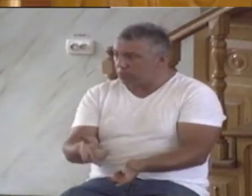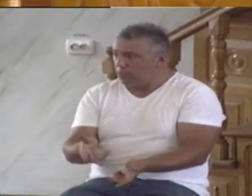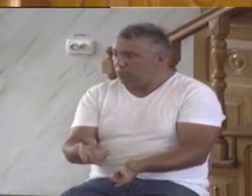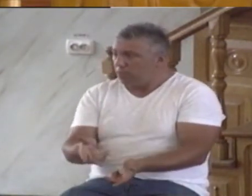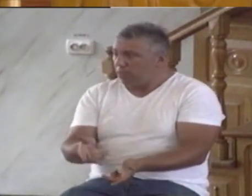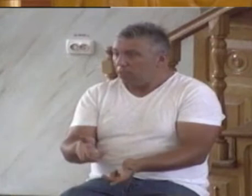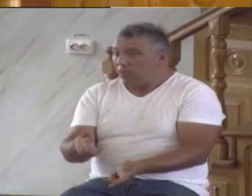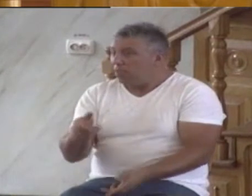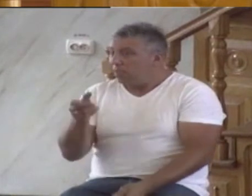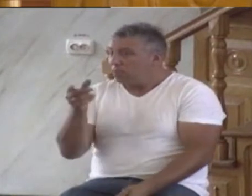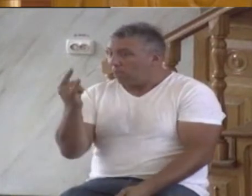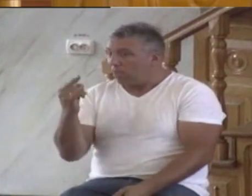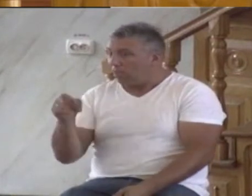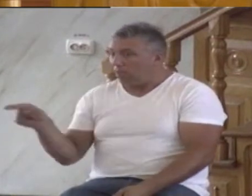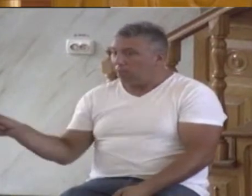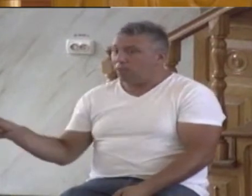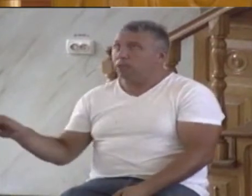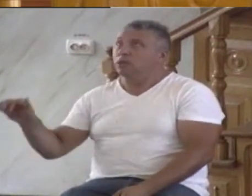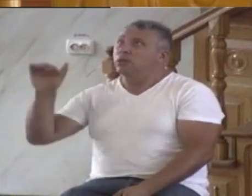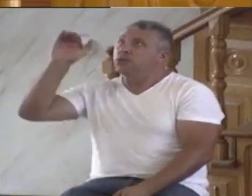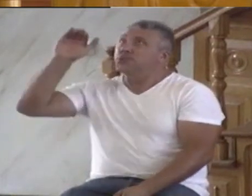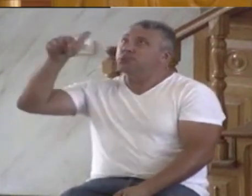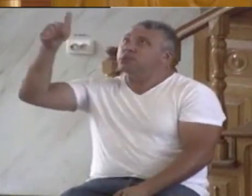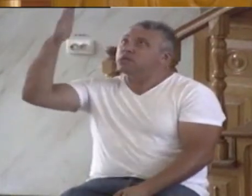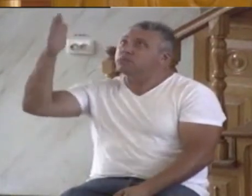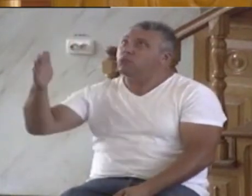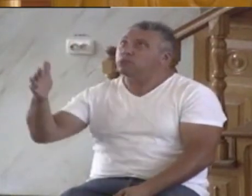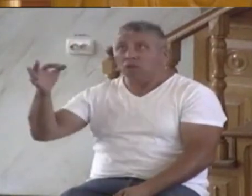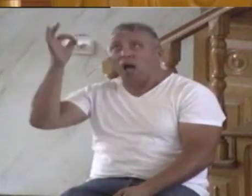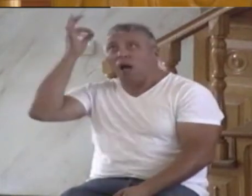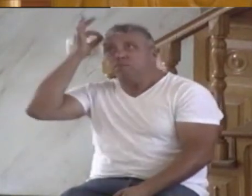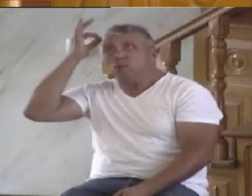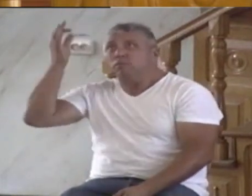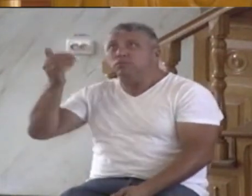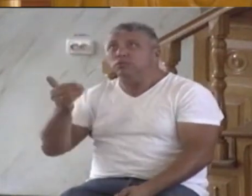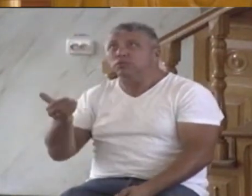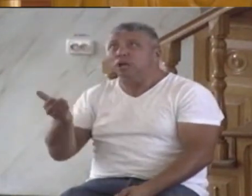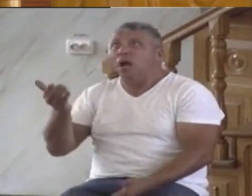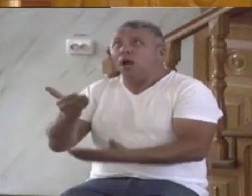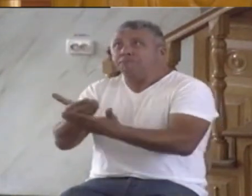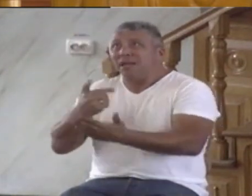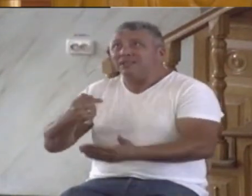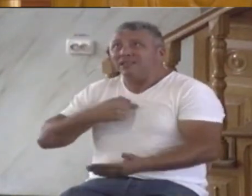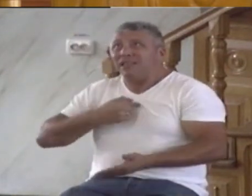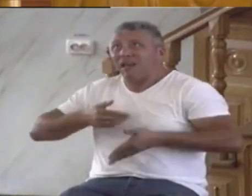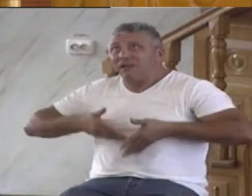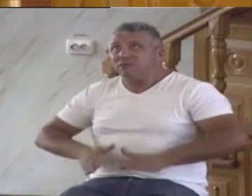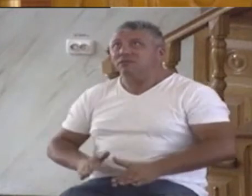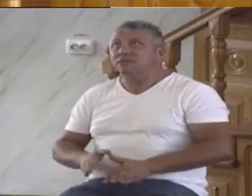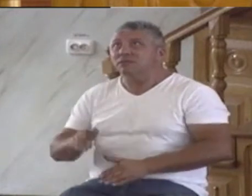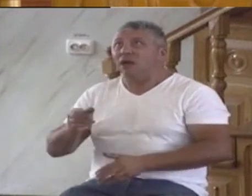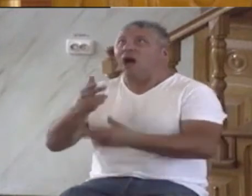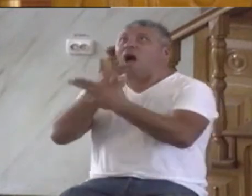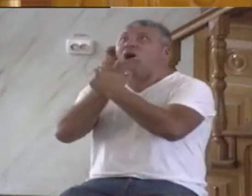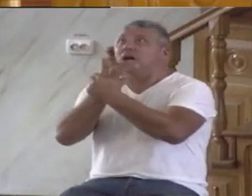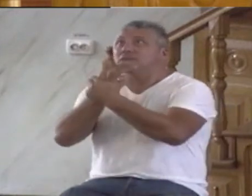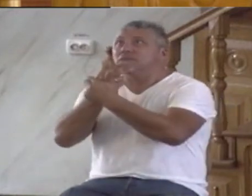Господу: «Господь, а ты еще помнишь, что было сказано обо мне перед рождением?»